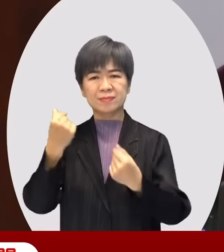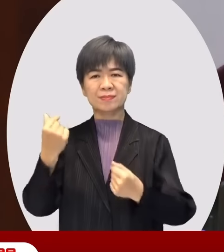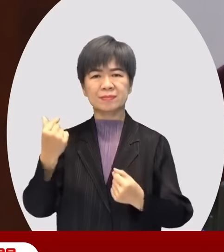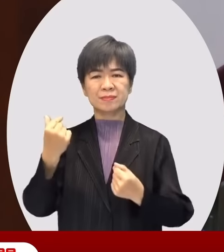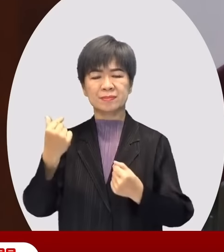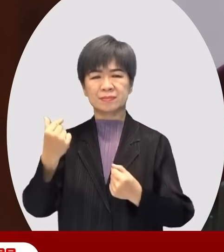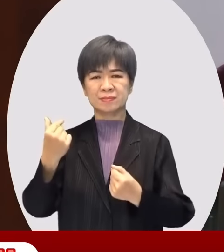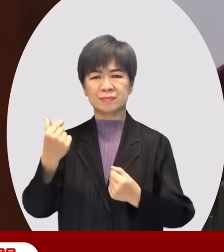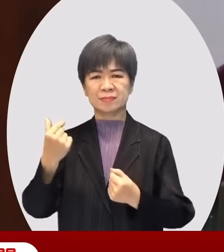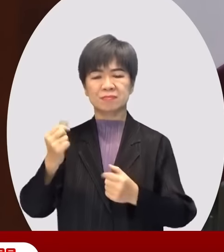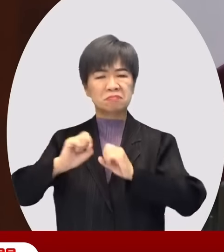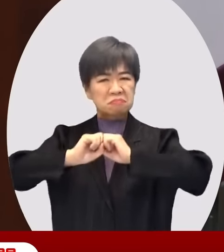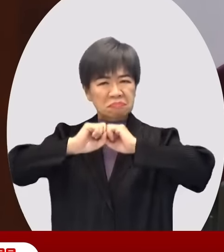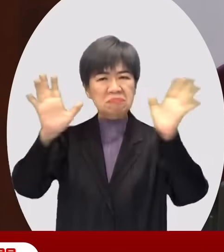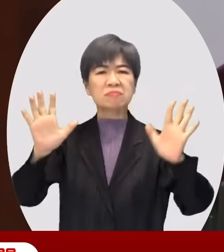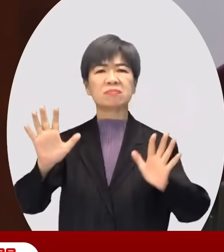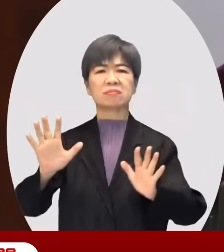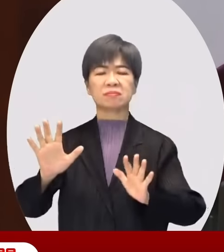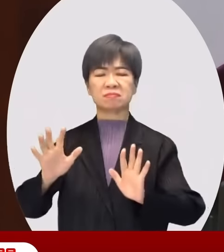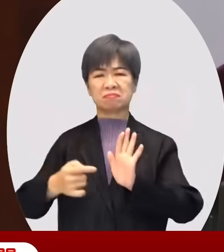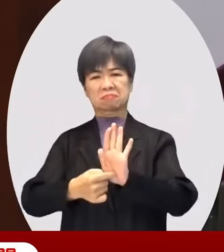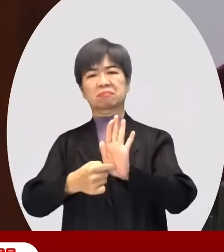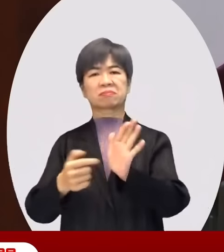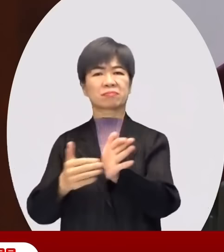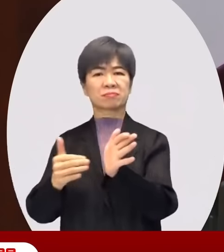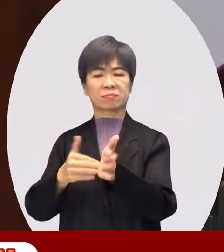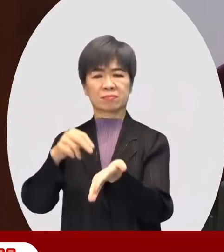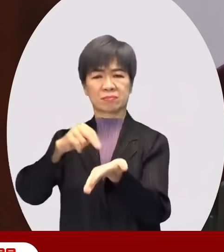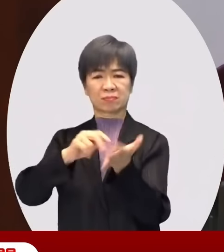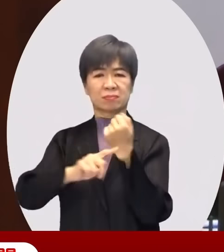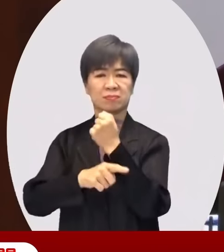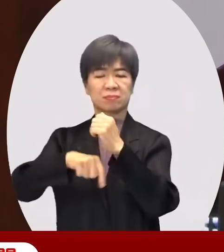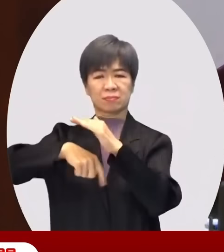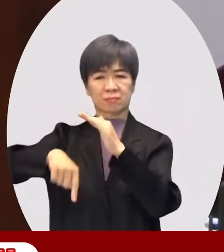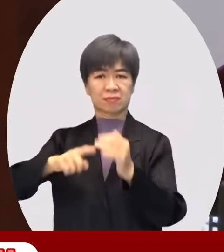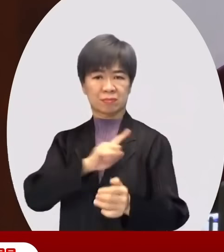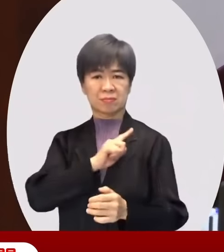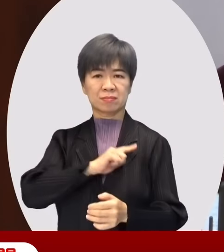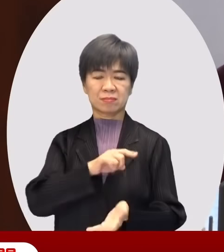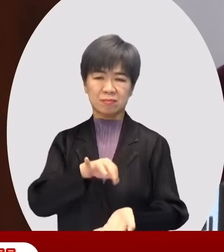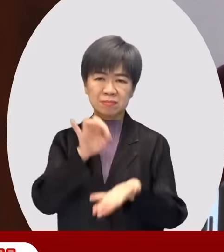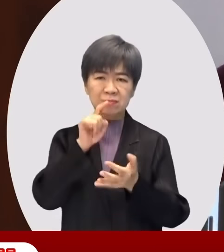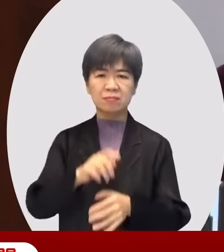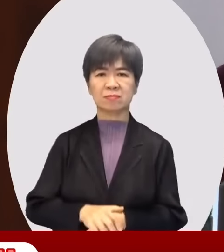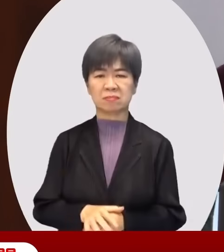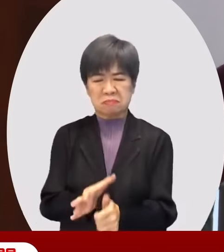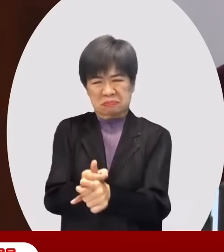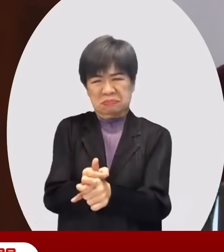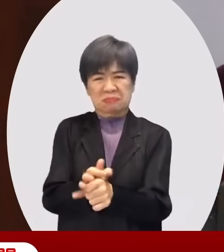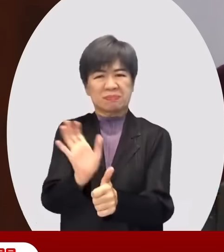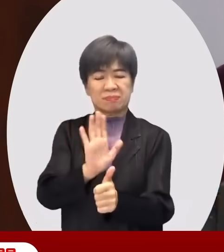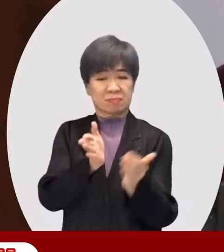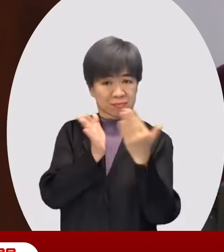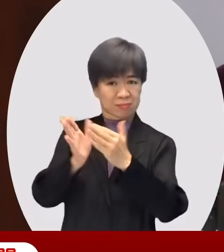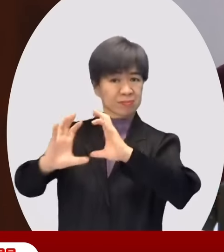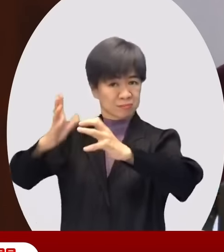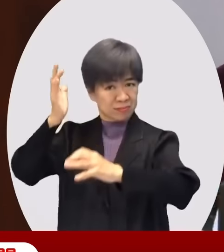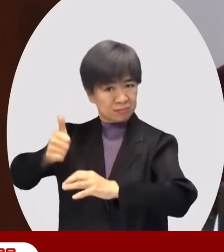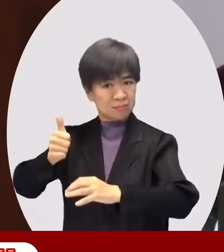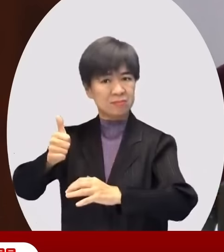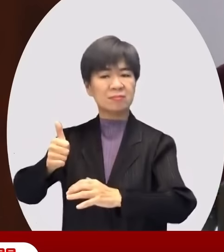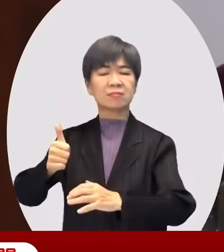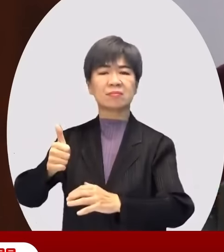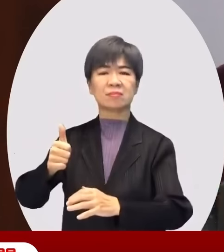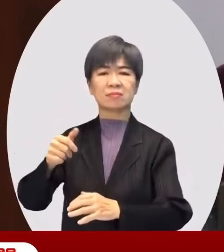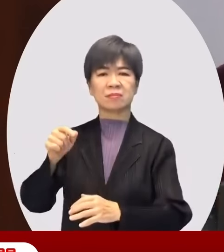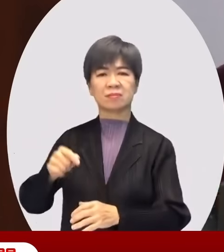示性，何必？立法院自己立出一个不具拘束力，要针对总统